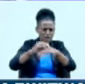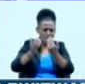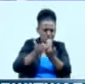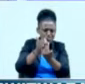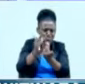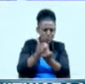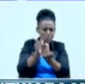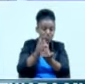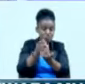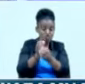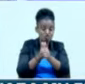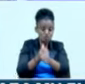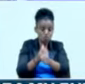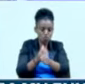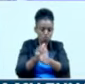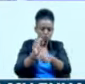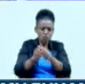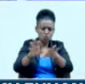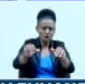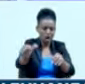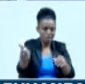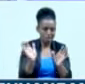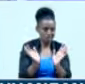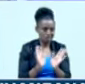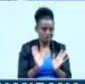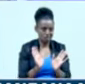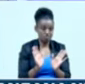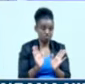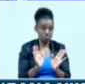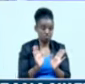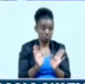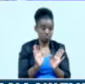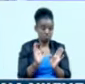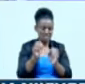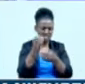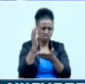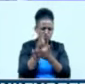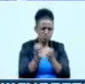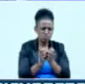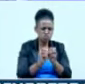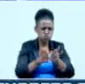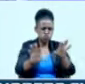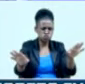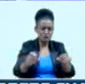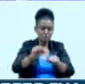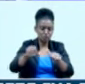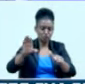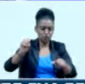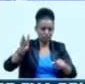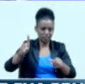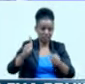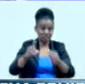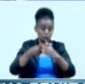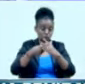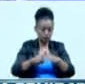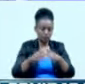tubyitayeho, dukurikirana ko batanduza abandi kugira ngo mbese dukumire ikwirakwirwa ry'icyorezo nk'uko n'ubundi